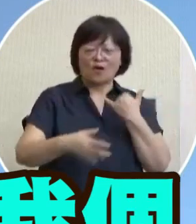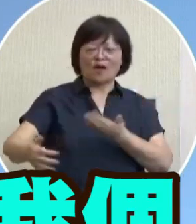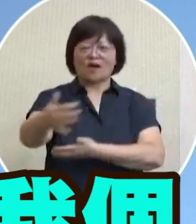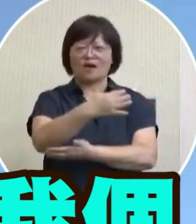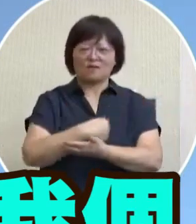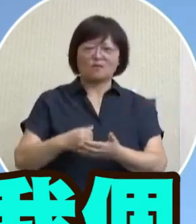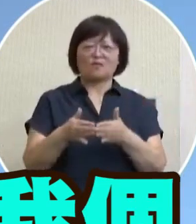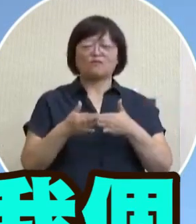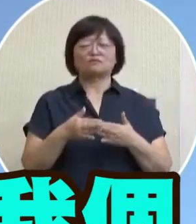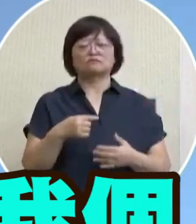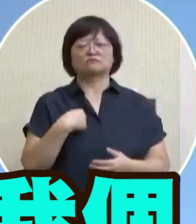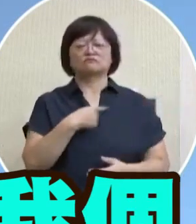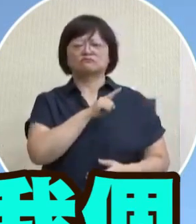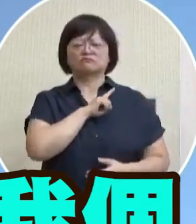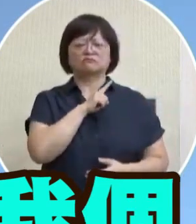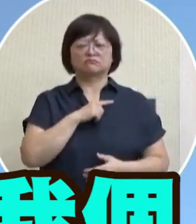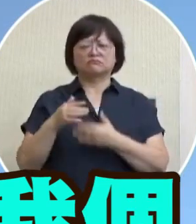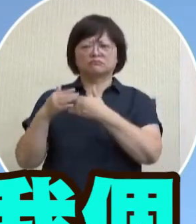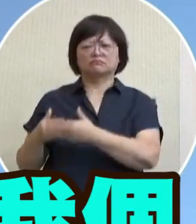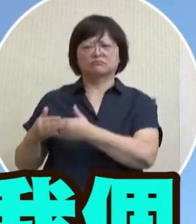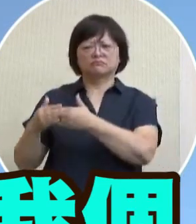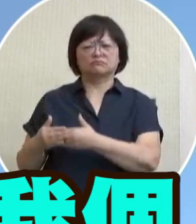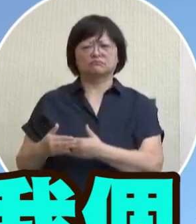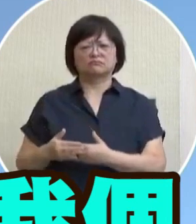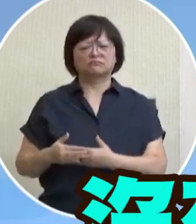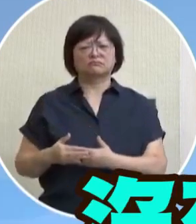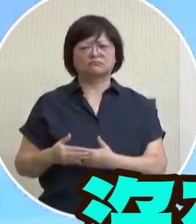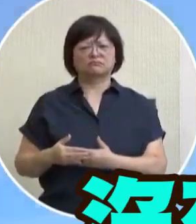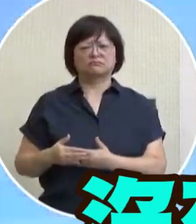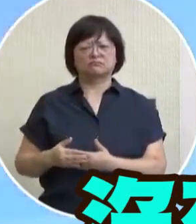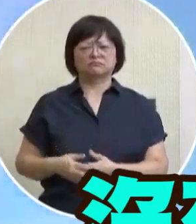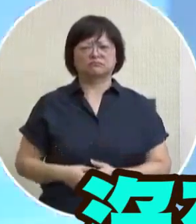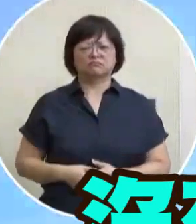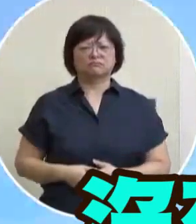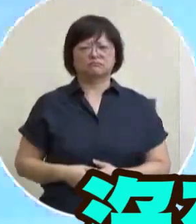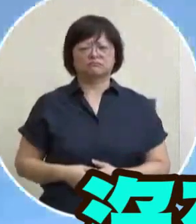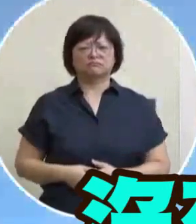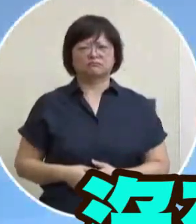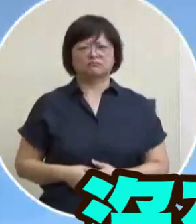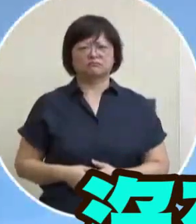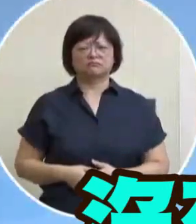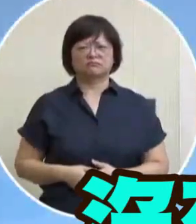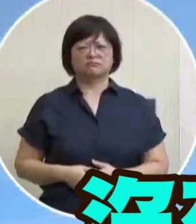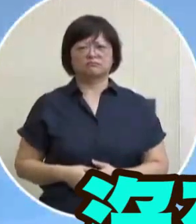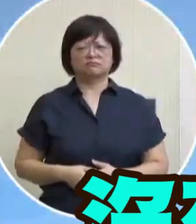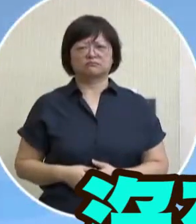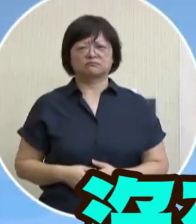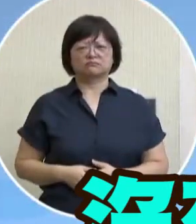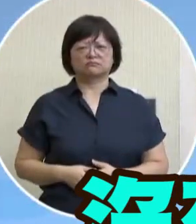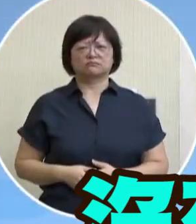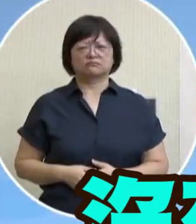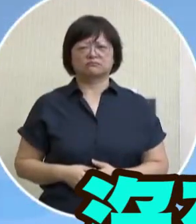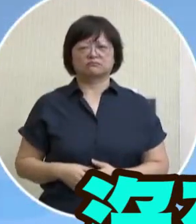铭在中国大陆没有一分一毛的